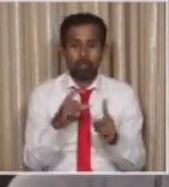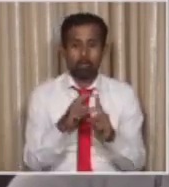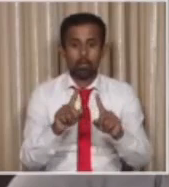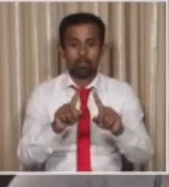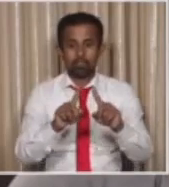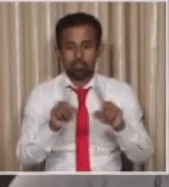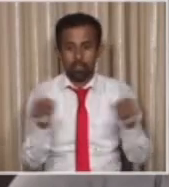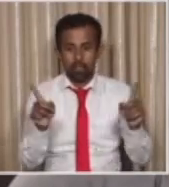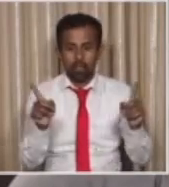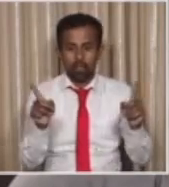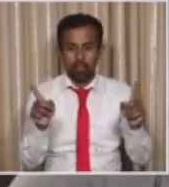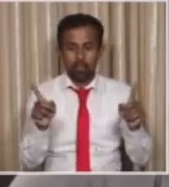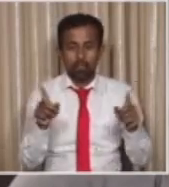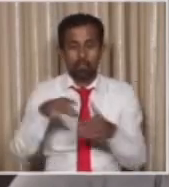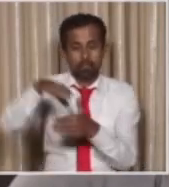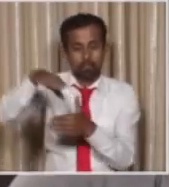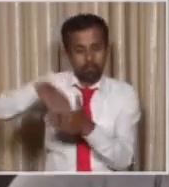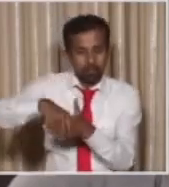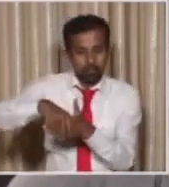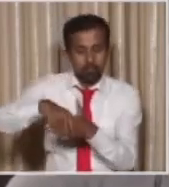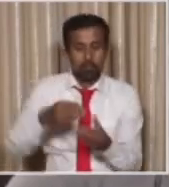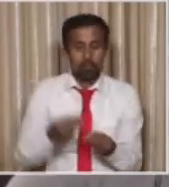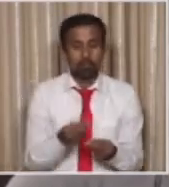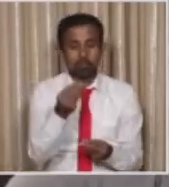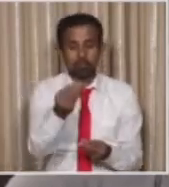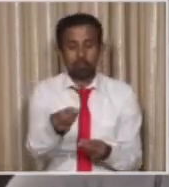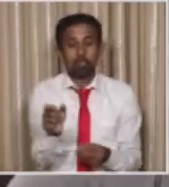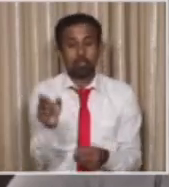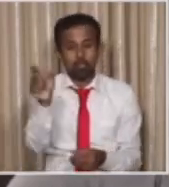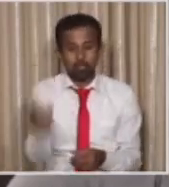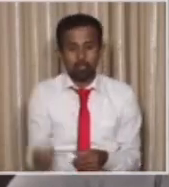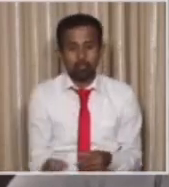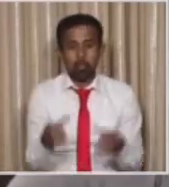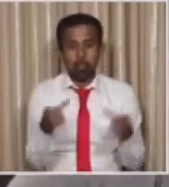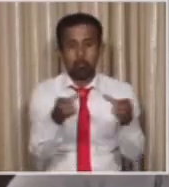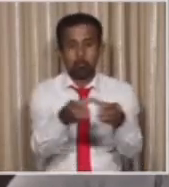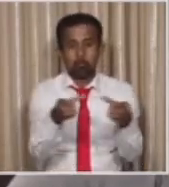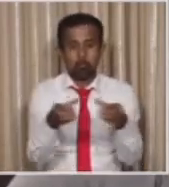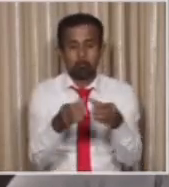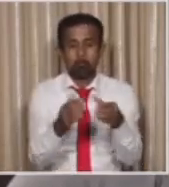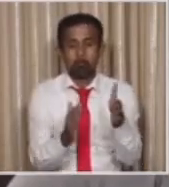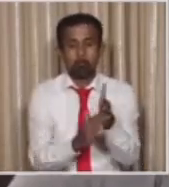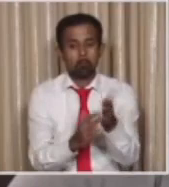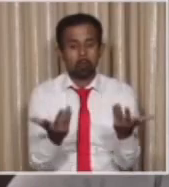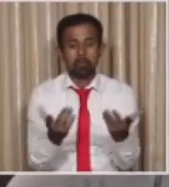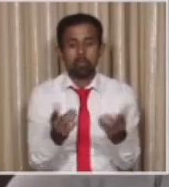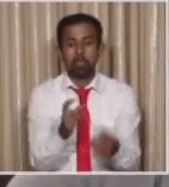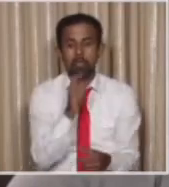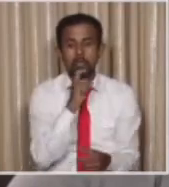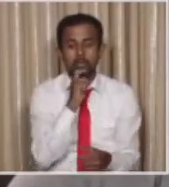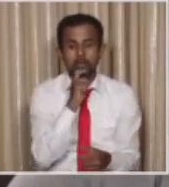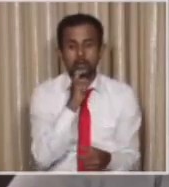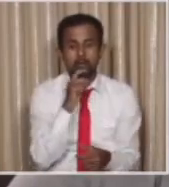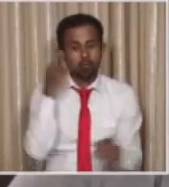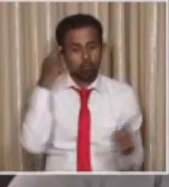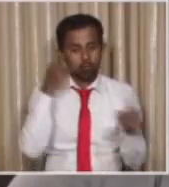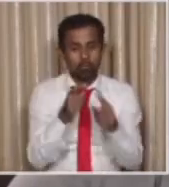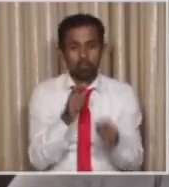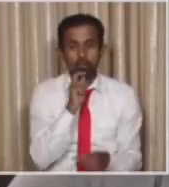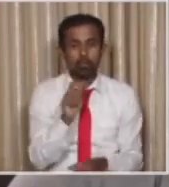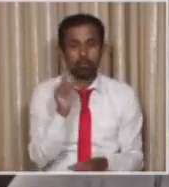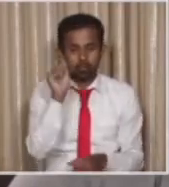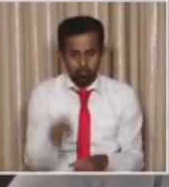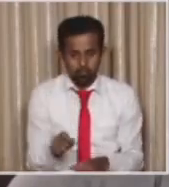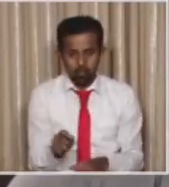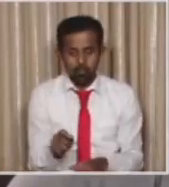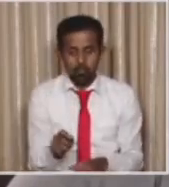दहायकन एमुनुम इद्रिपत्कल्लातीन एतुमा पार्श्व करुवेक नोवन नडुवक एतुमा पिलिबंद विनिश्चयकार वरुण